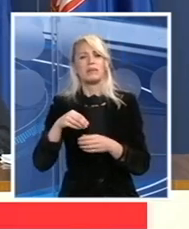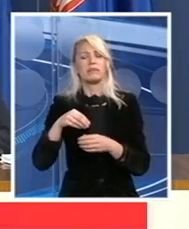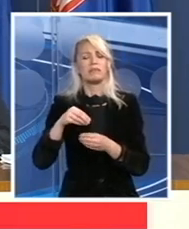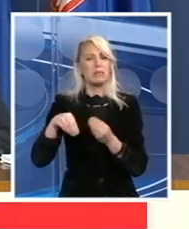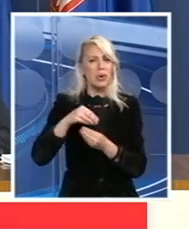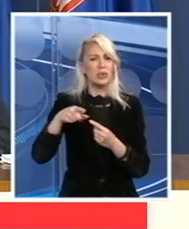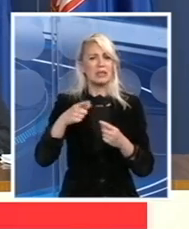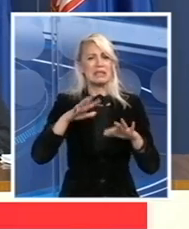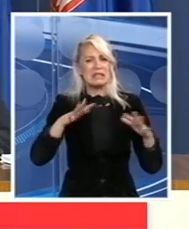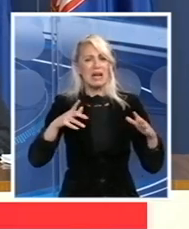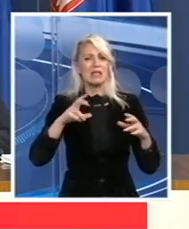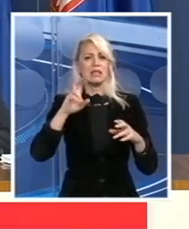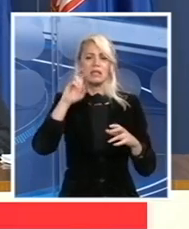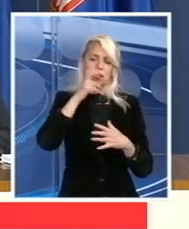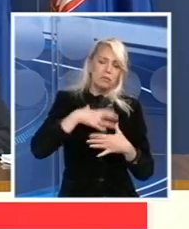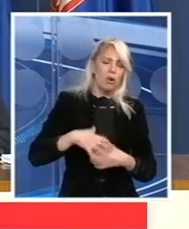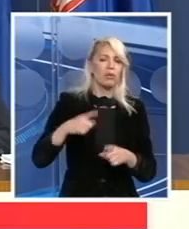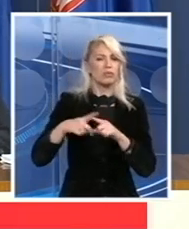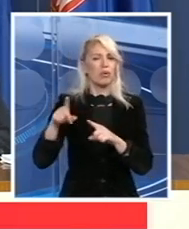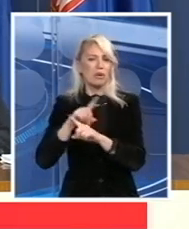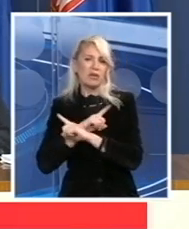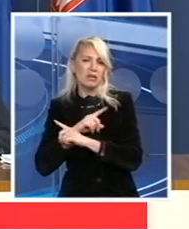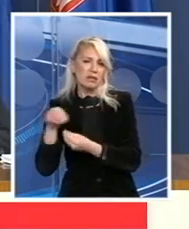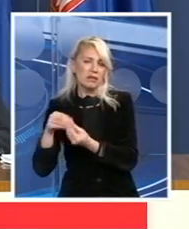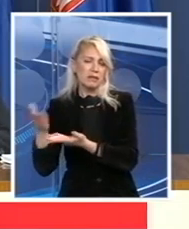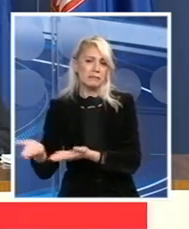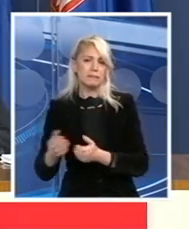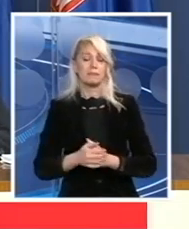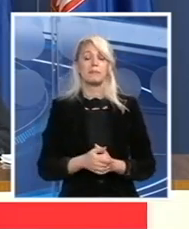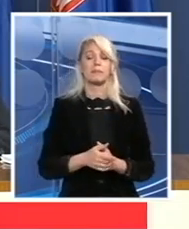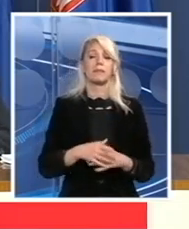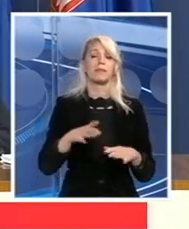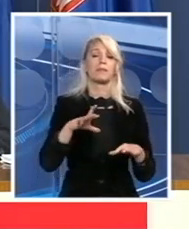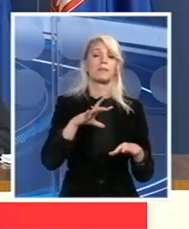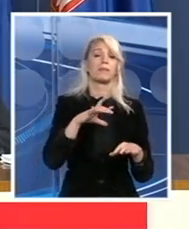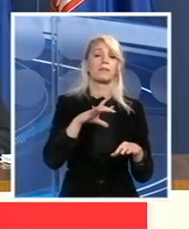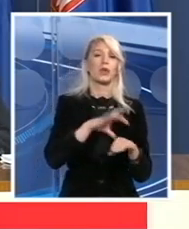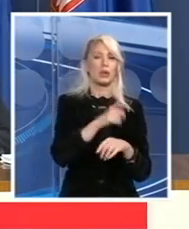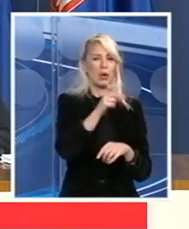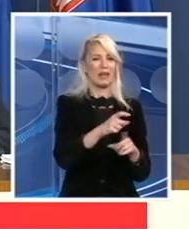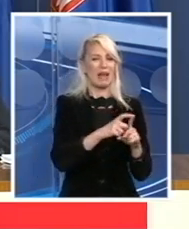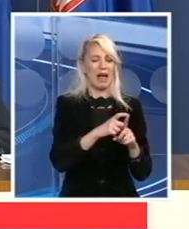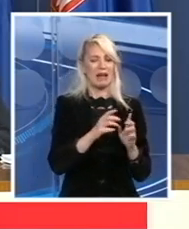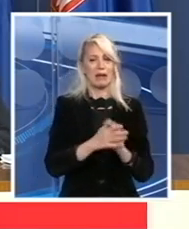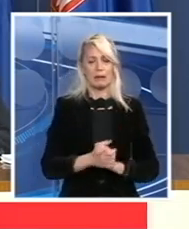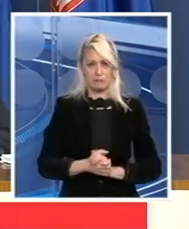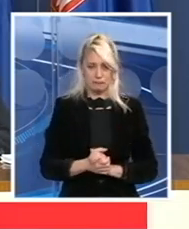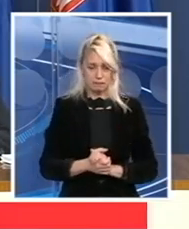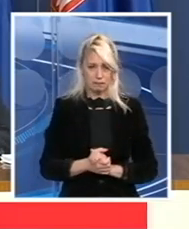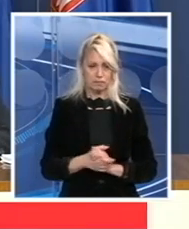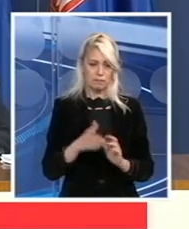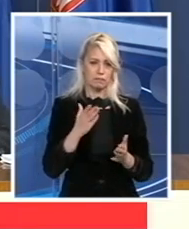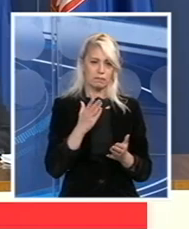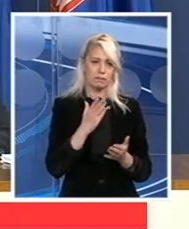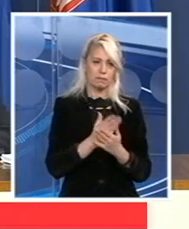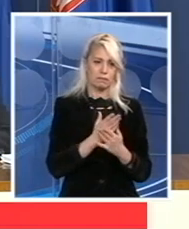nakon najave, kako je to rečeno kolokvijalno, masovnih mera, došlo je do kontrole medicinskih radnika i